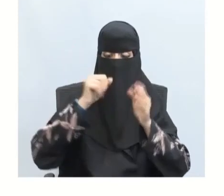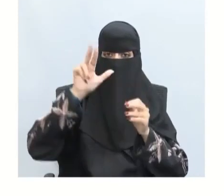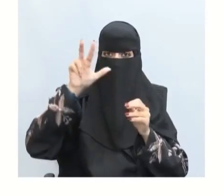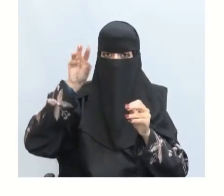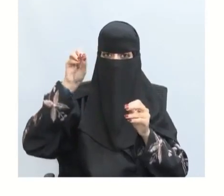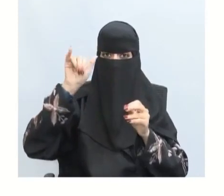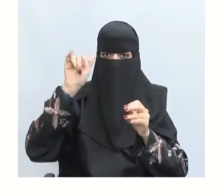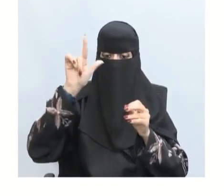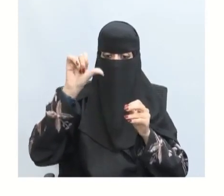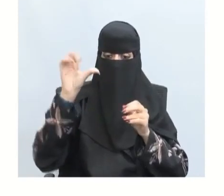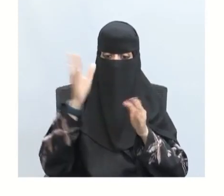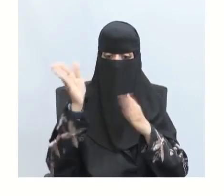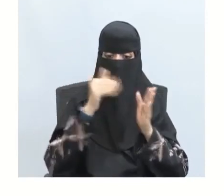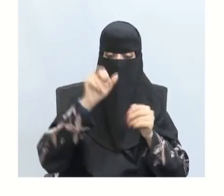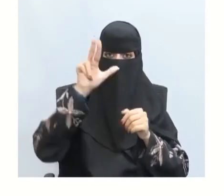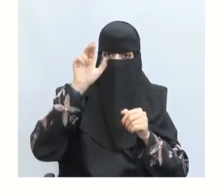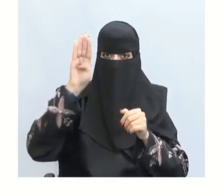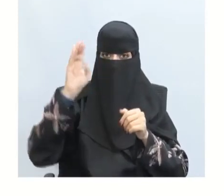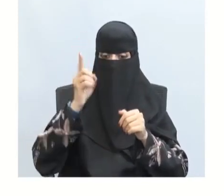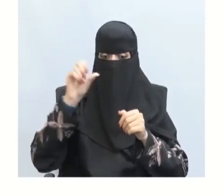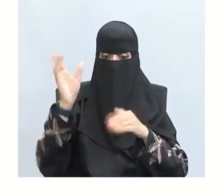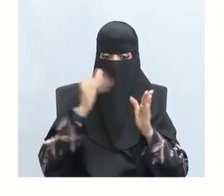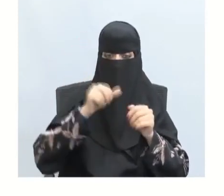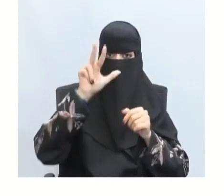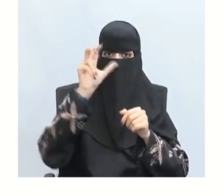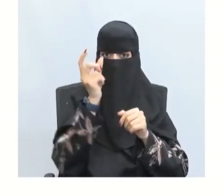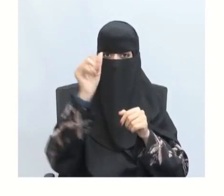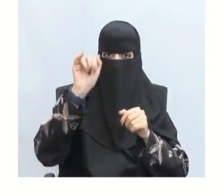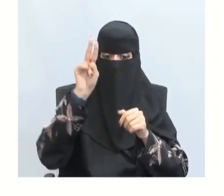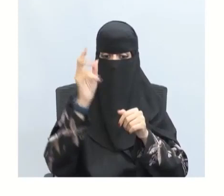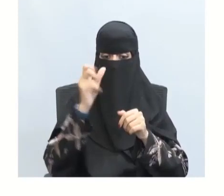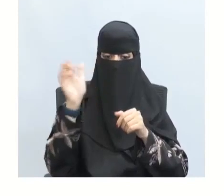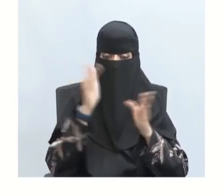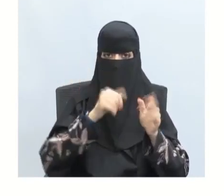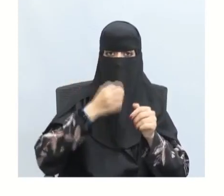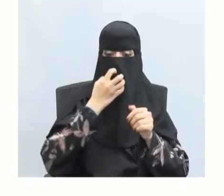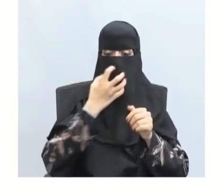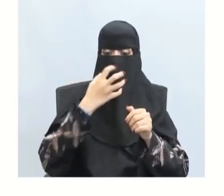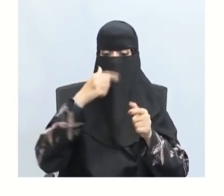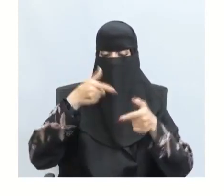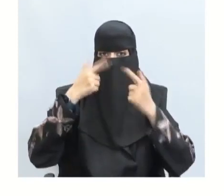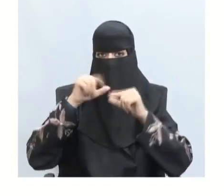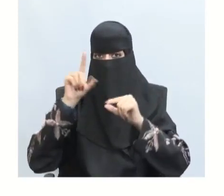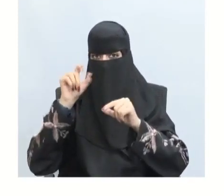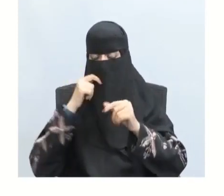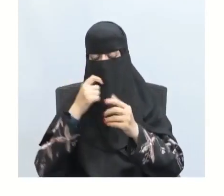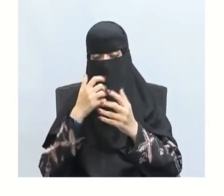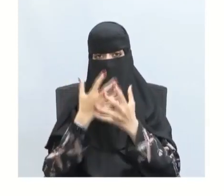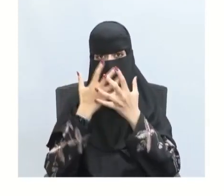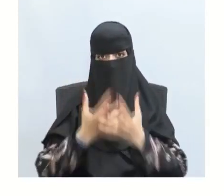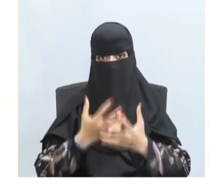والنيتروجين والاكسجين وتتميز هذه السحب بكثافه